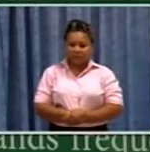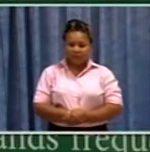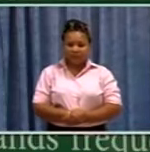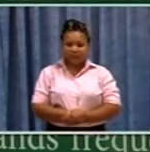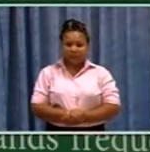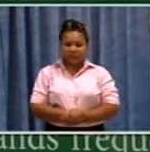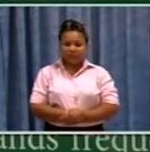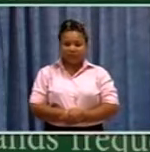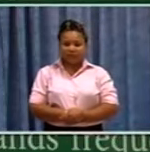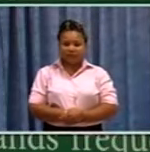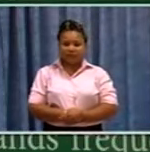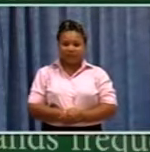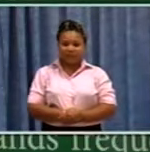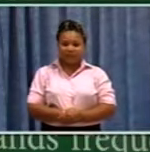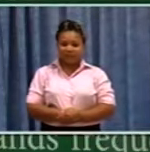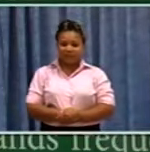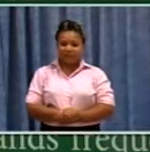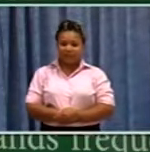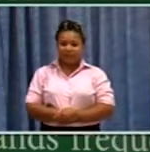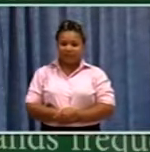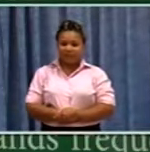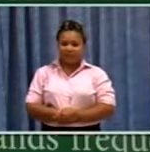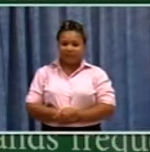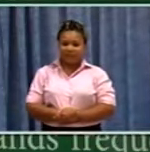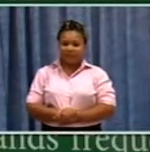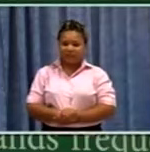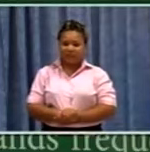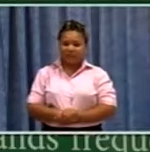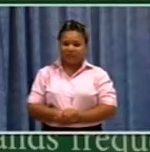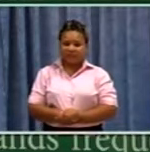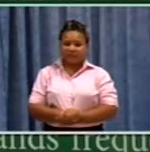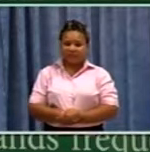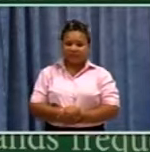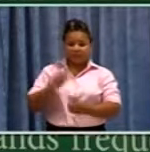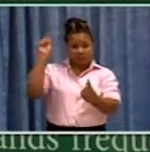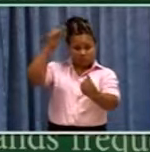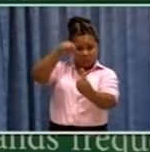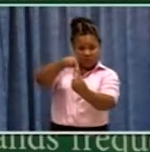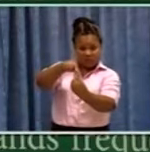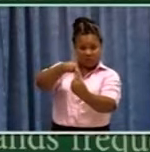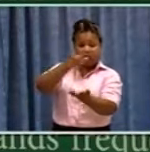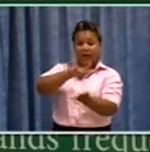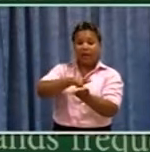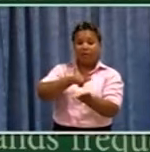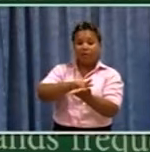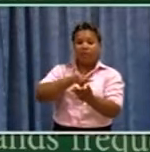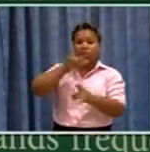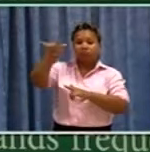commercial, et pour activité commerciale, pas nécessairement un grand mouvement d'immun, d'une façon sans